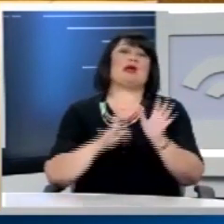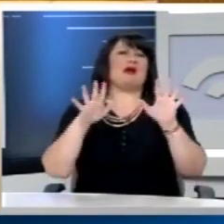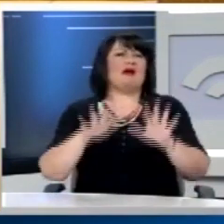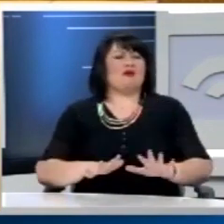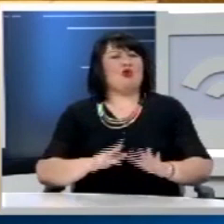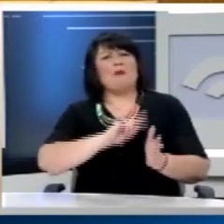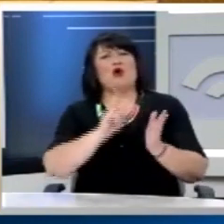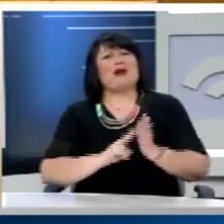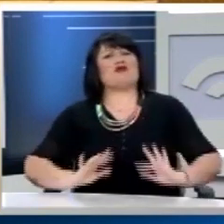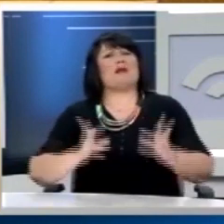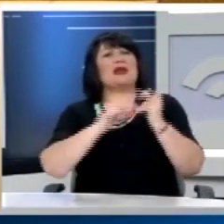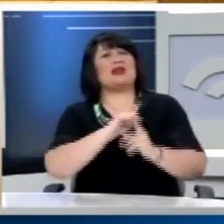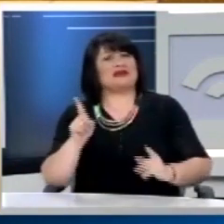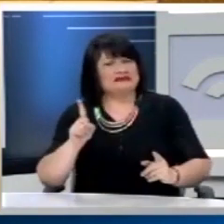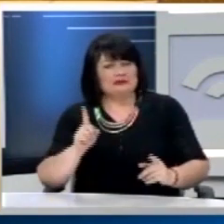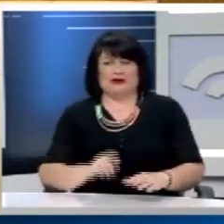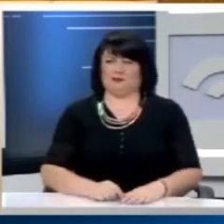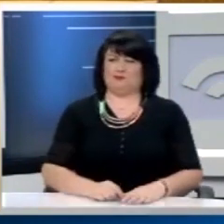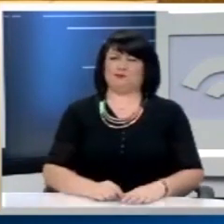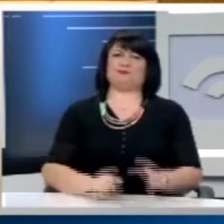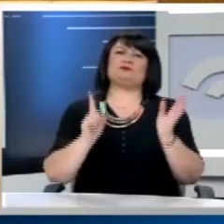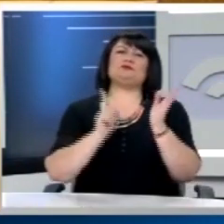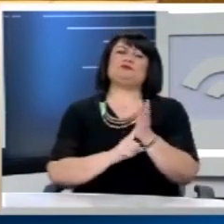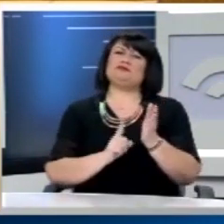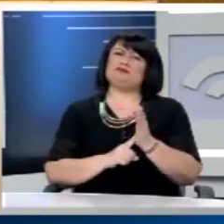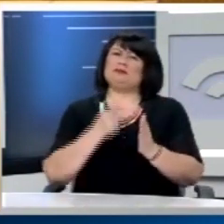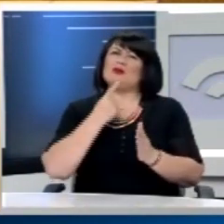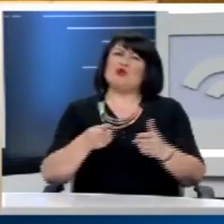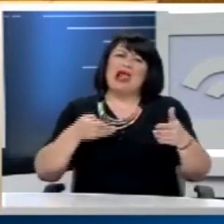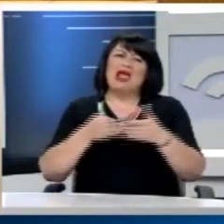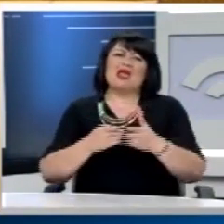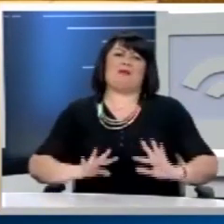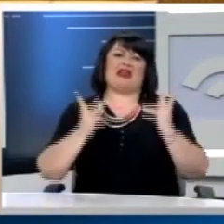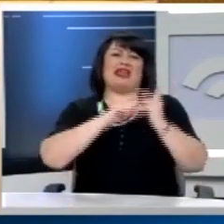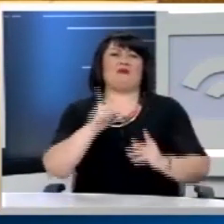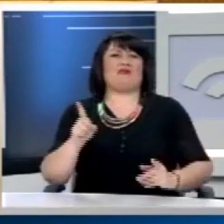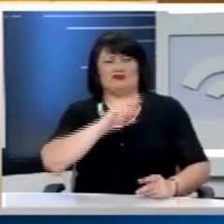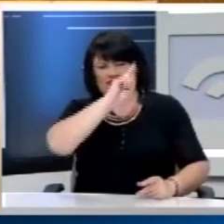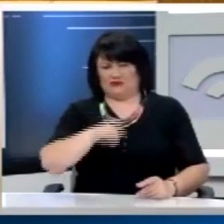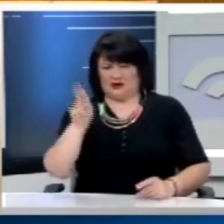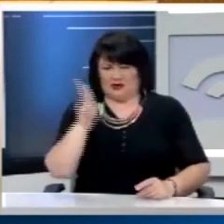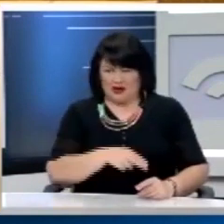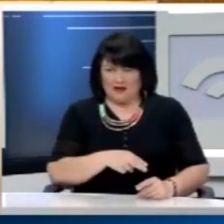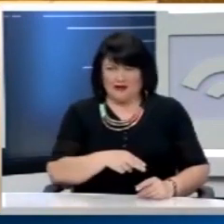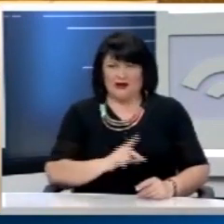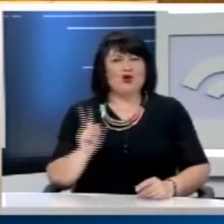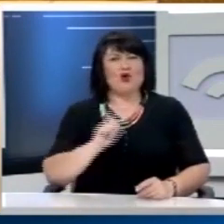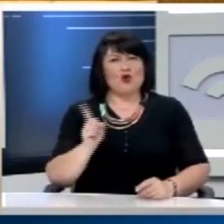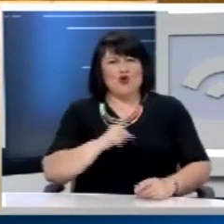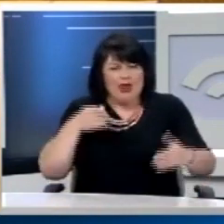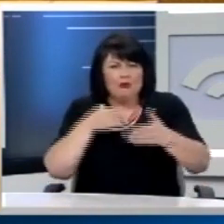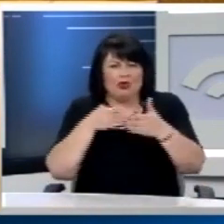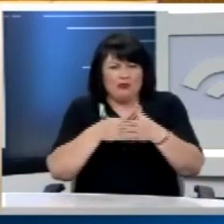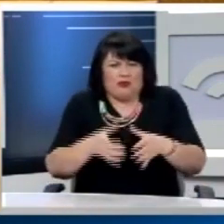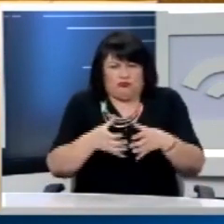ωράριο, κατάργηση του νόμου που βάζει εμπόδια στο δικαίωμα της απεργίας και όχι διεύρυνση των